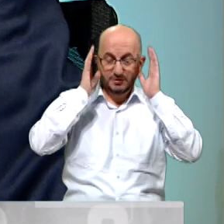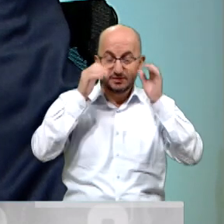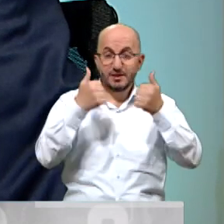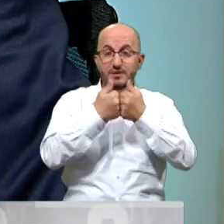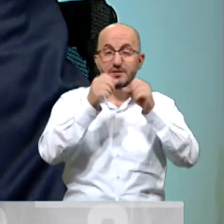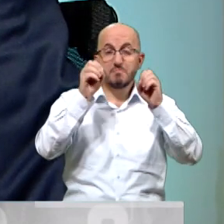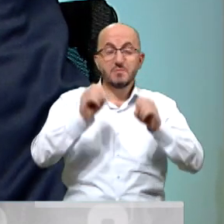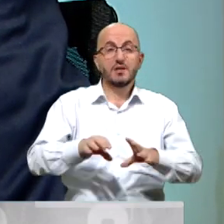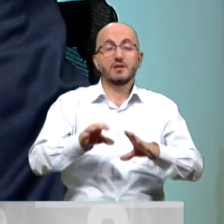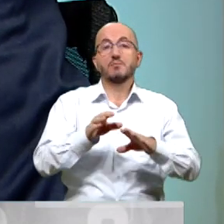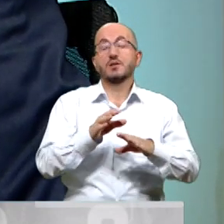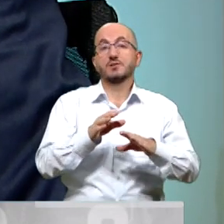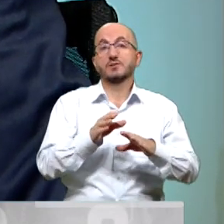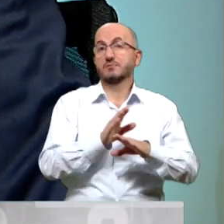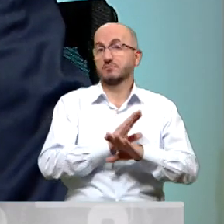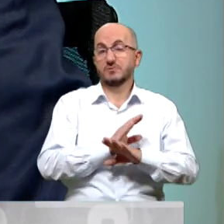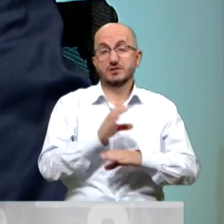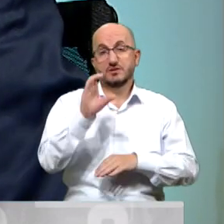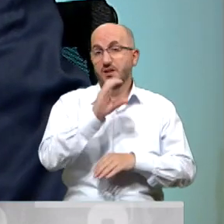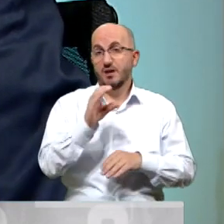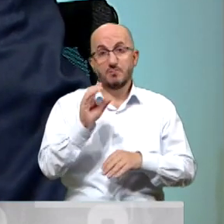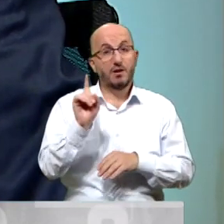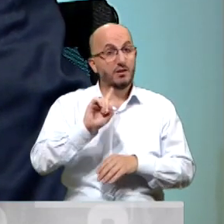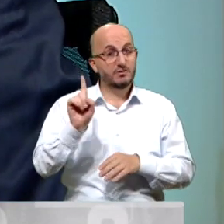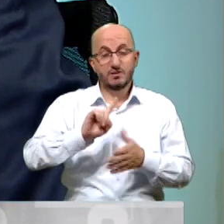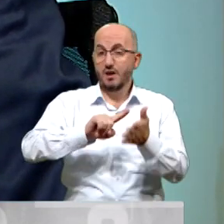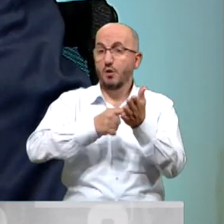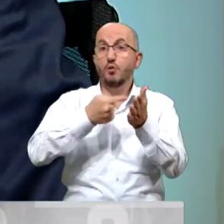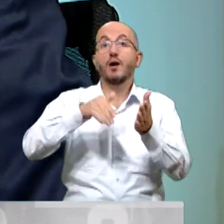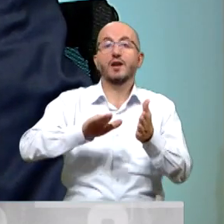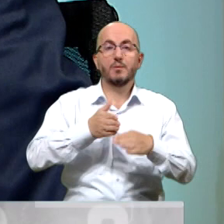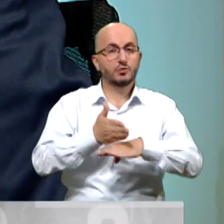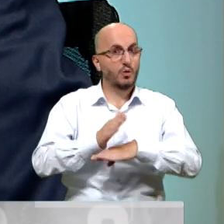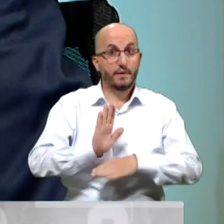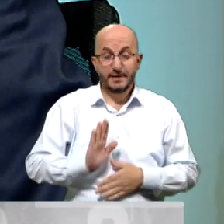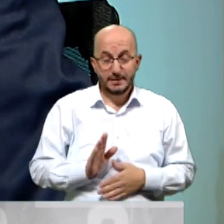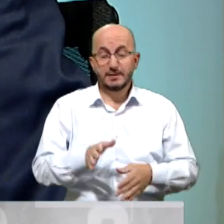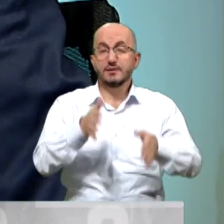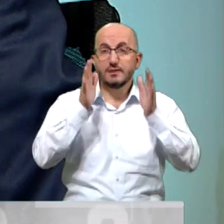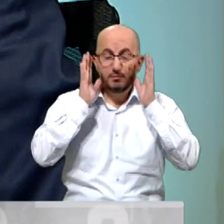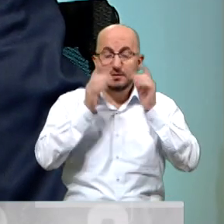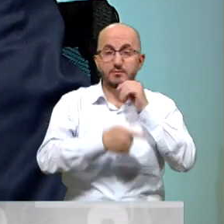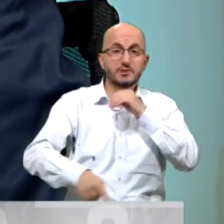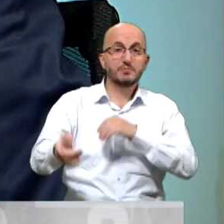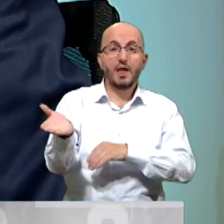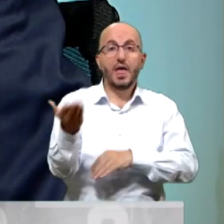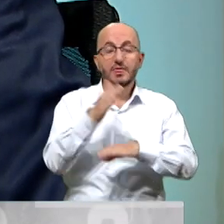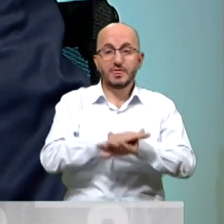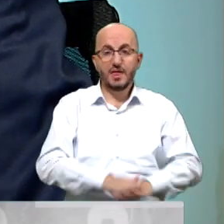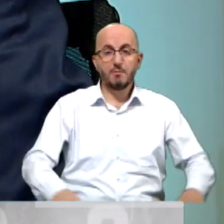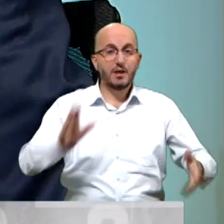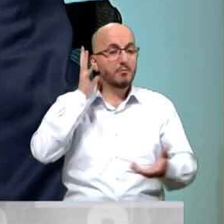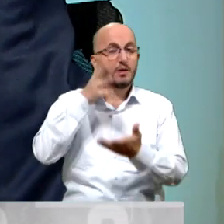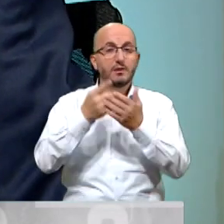kazaya bırakılmasını dinimiz asla onaylamaz. Bu doğru değil. Çünkü namaz bizim en temel